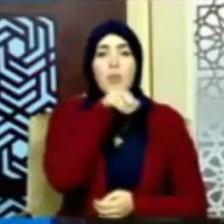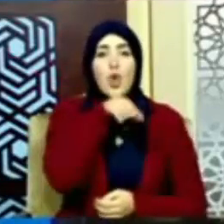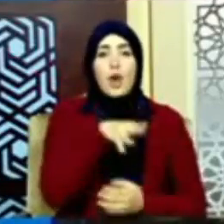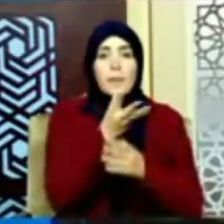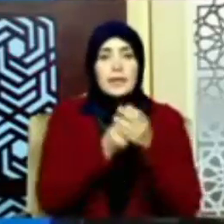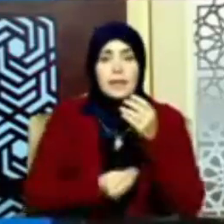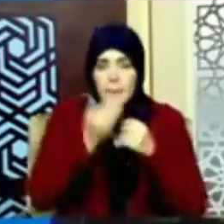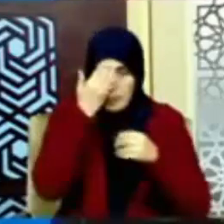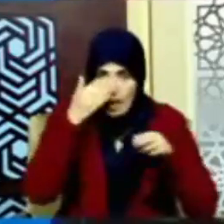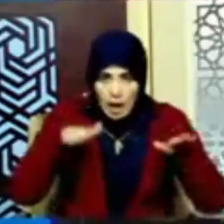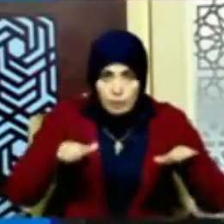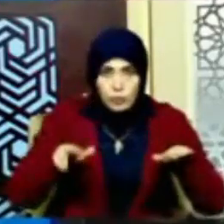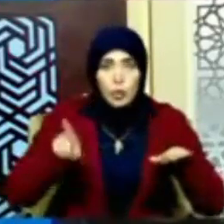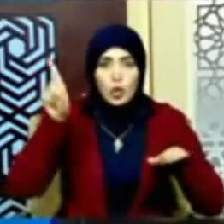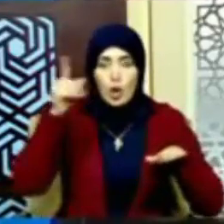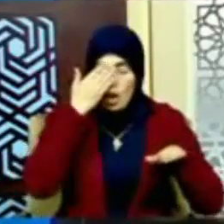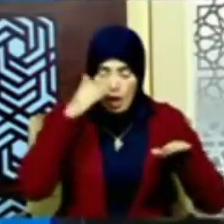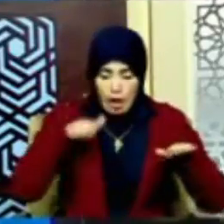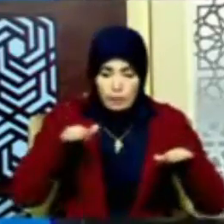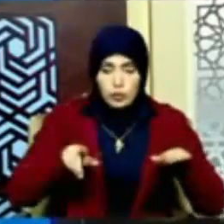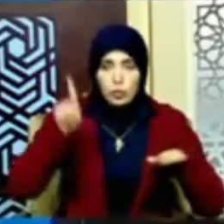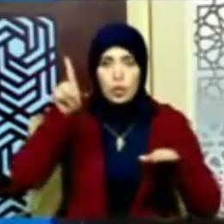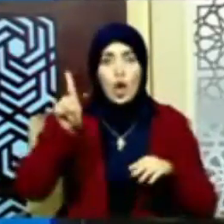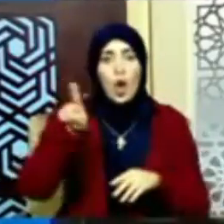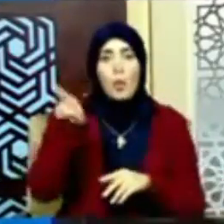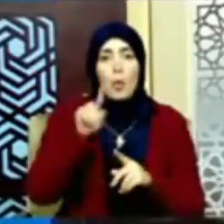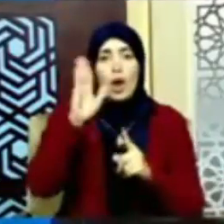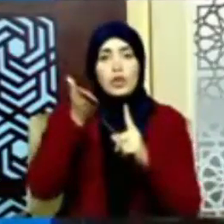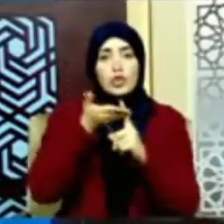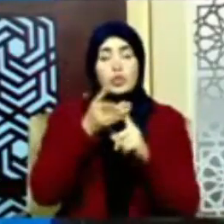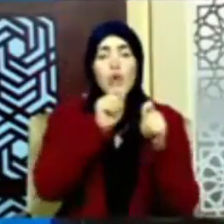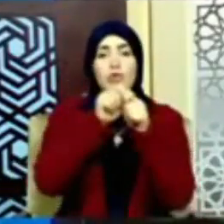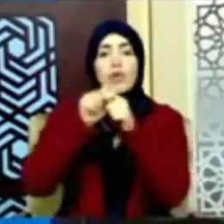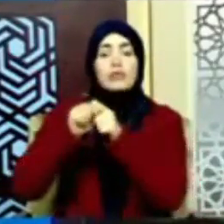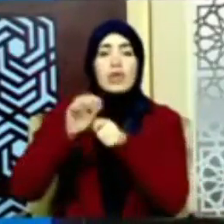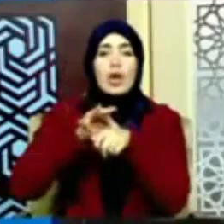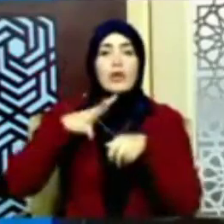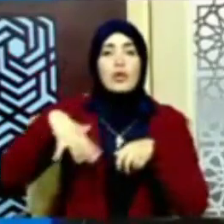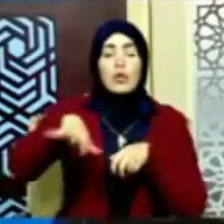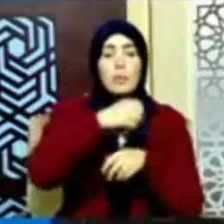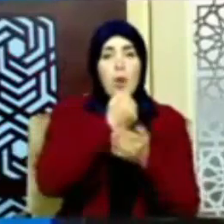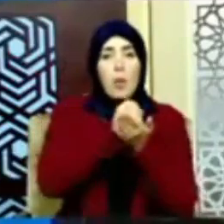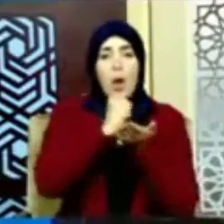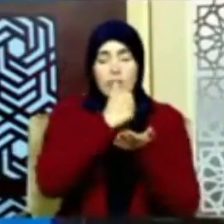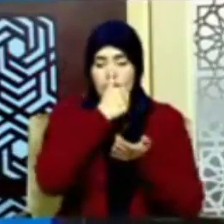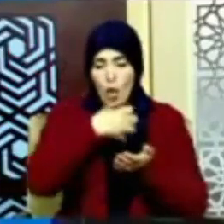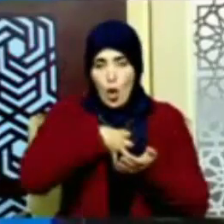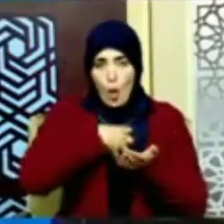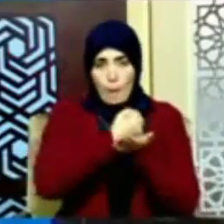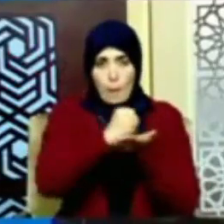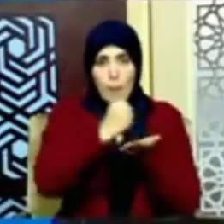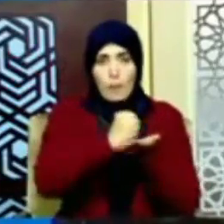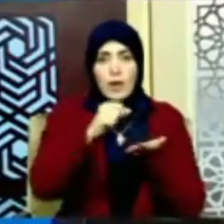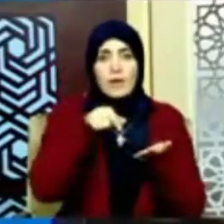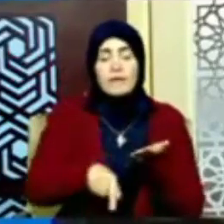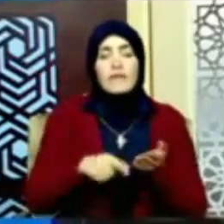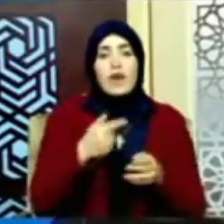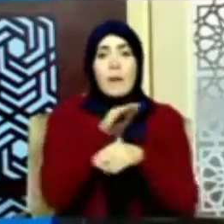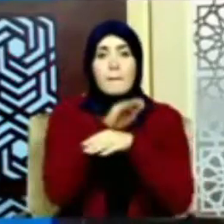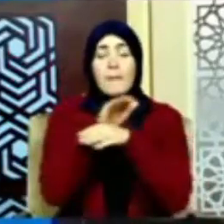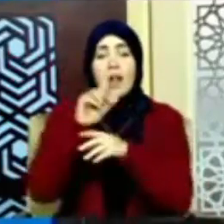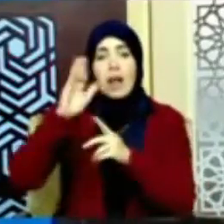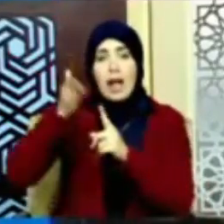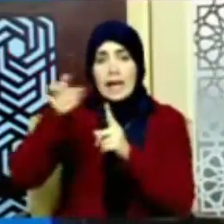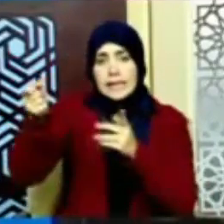الله عبد الله ورسوله نصح الأمة وكشف الله به الغمة، بلغ الرسالة